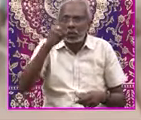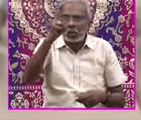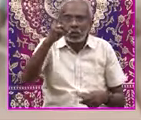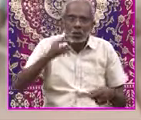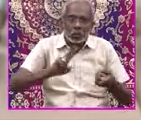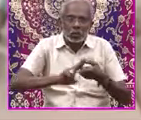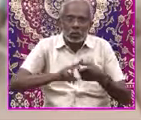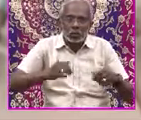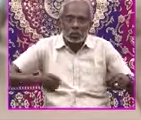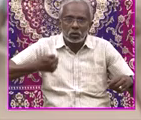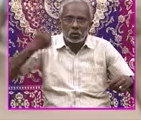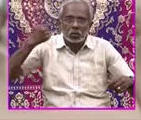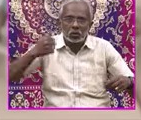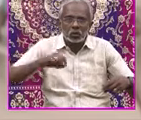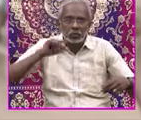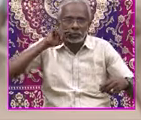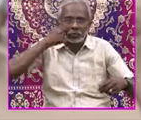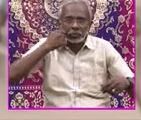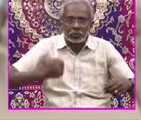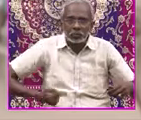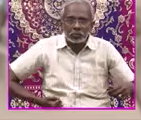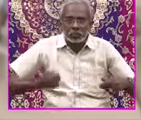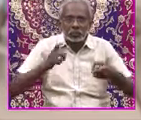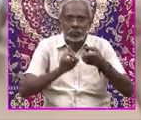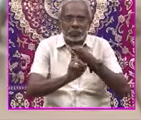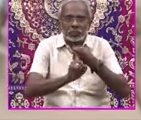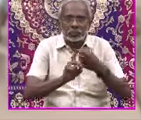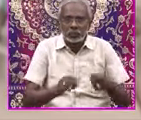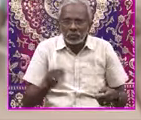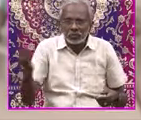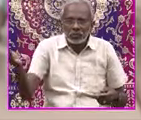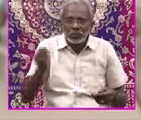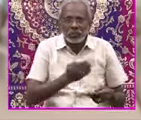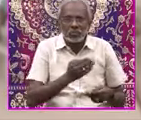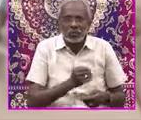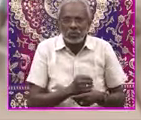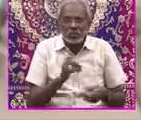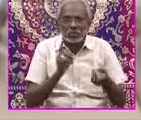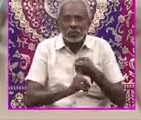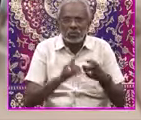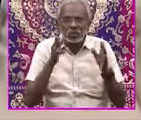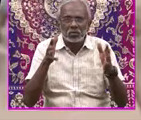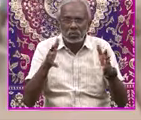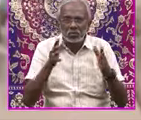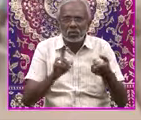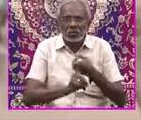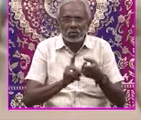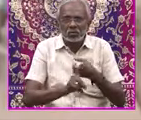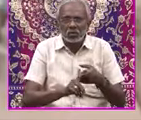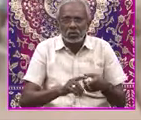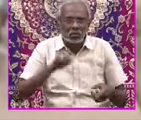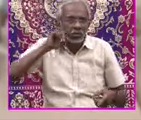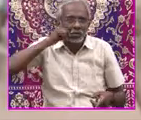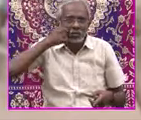போரை பற்றி விளக்குவது. ஏன் போர் வருகிறது, ஏன் போர் செய்தார்கள், எதற்காக ஒரு மன்னன்